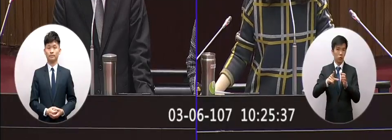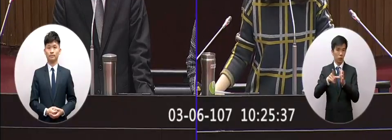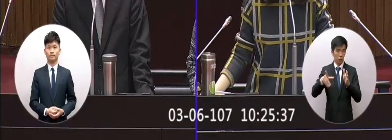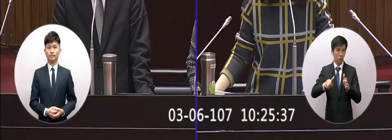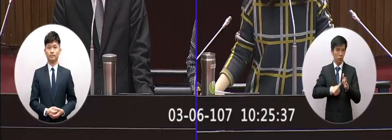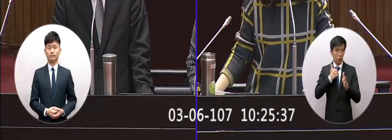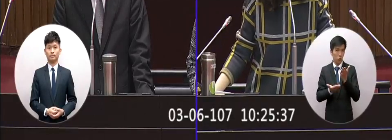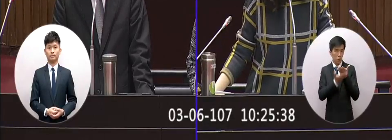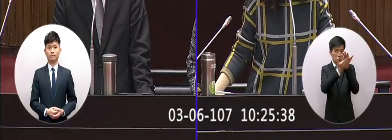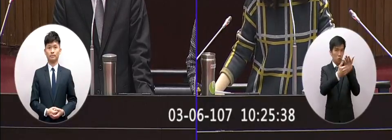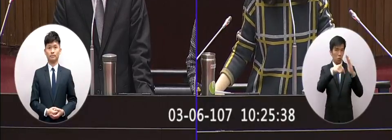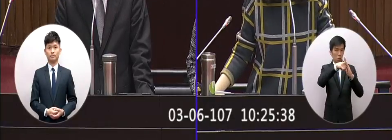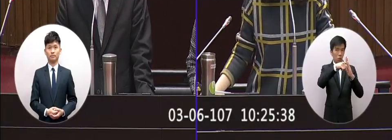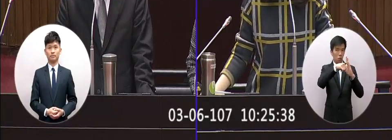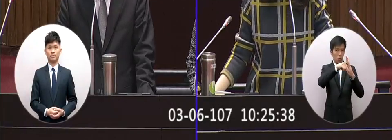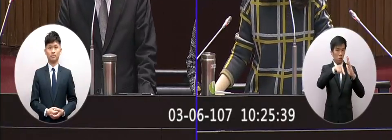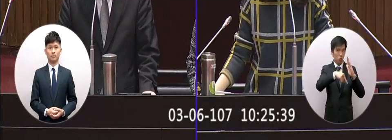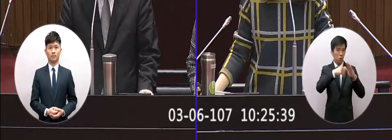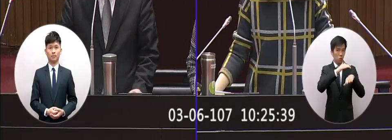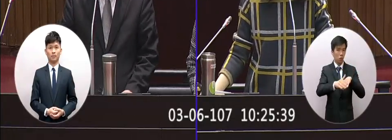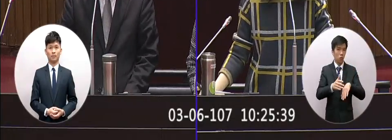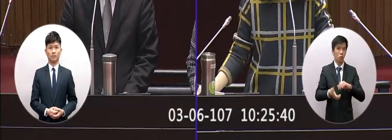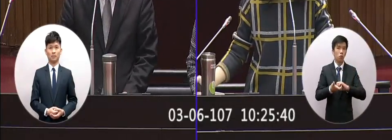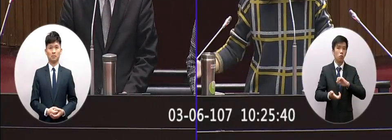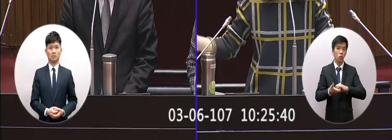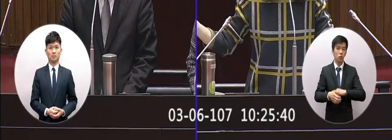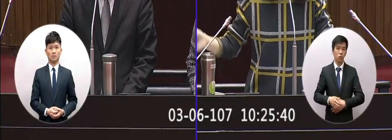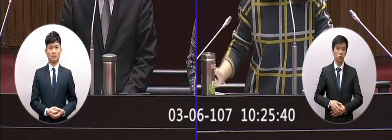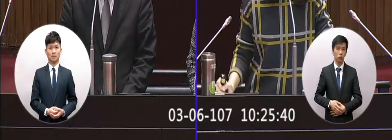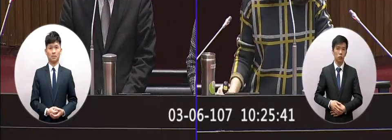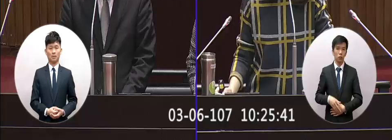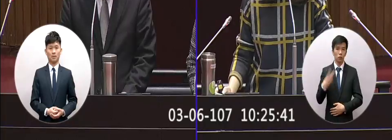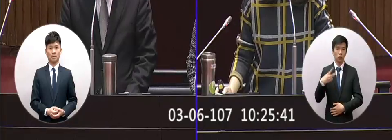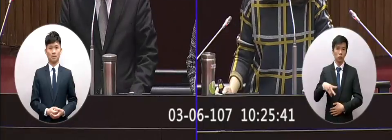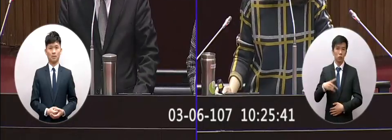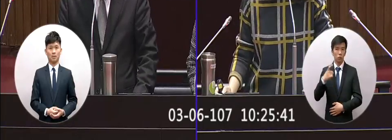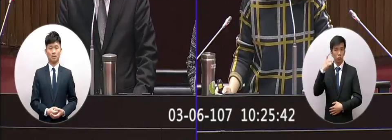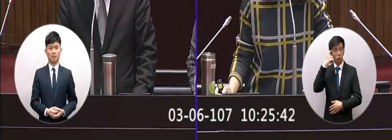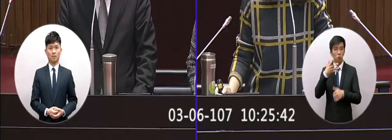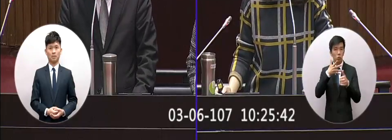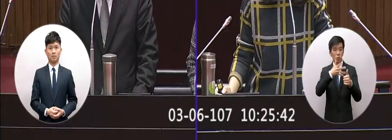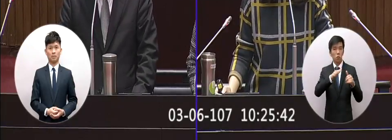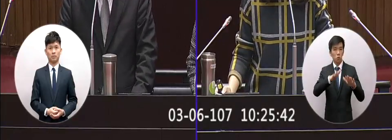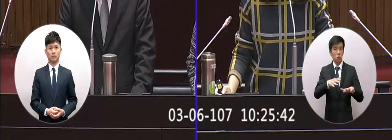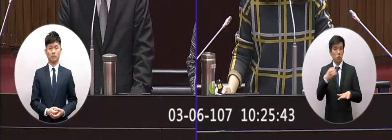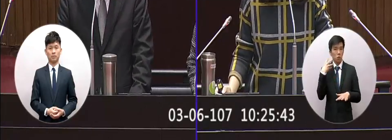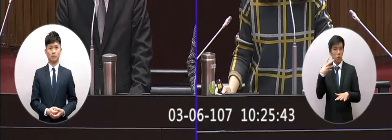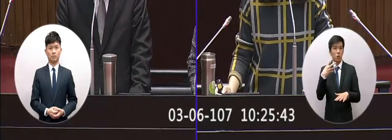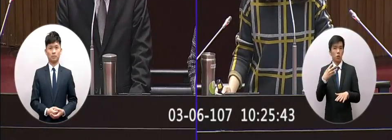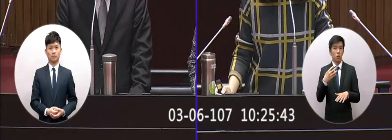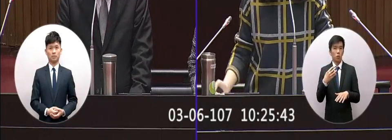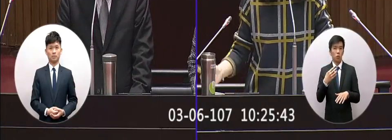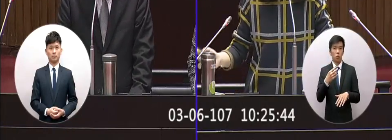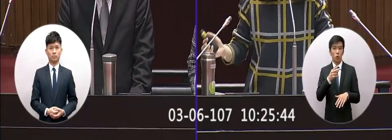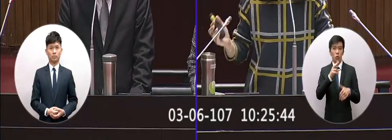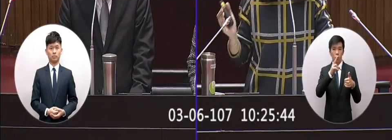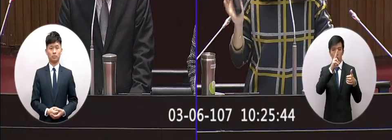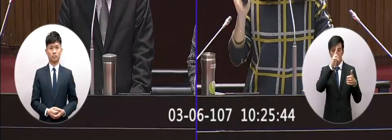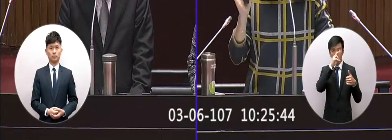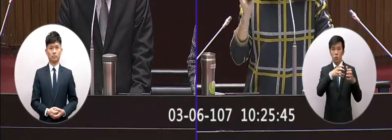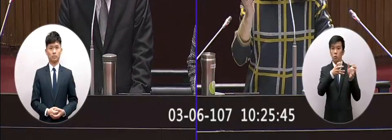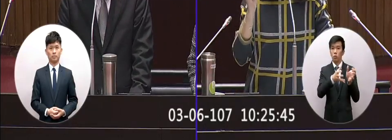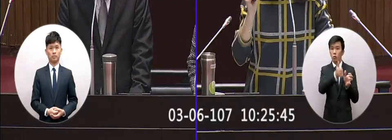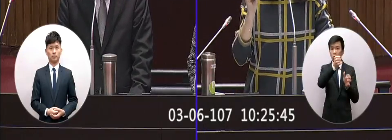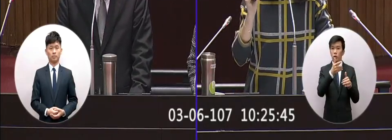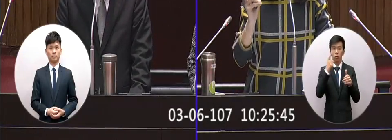近又有行政院的高层说，哎，今年可能没有办法，那我就不晓得我们现在新任的徐部长哦，我想